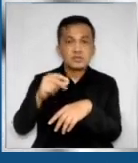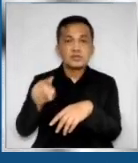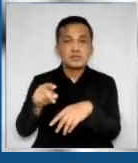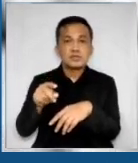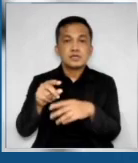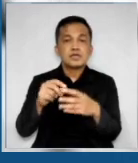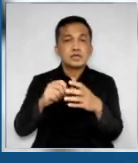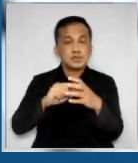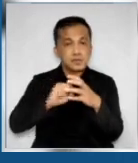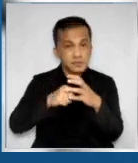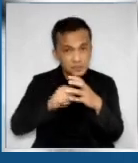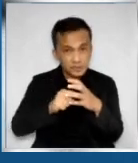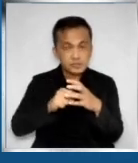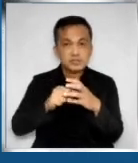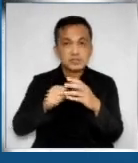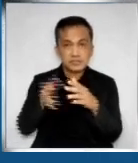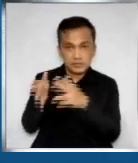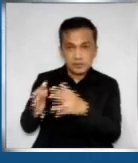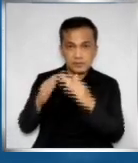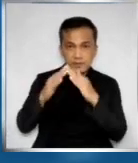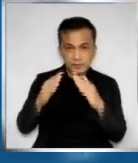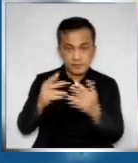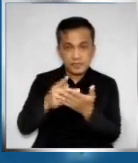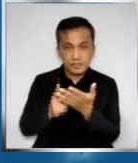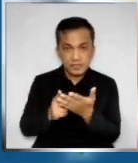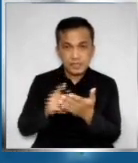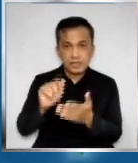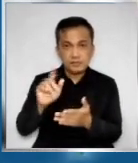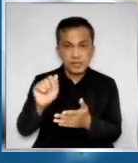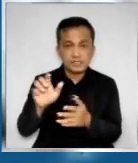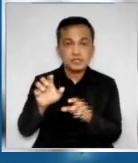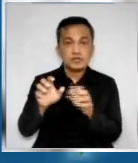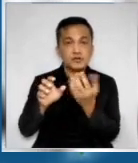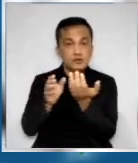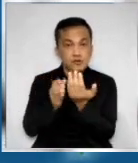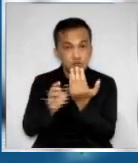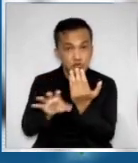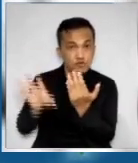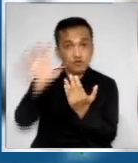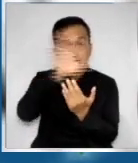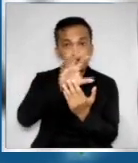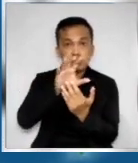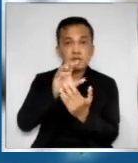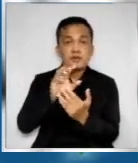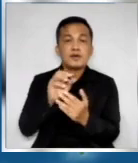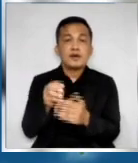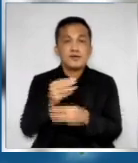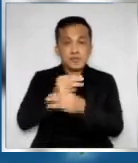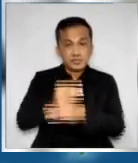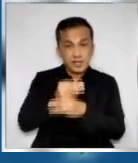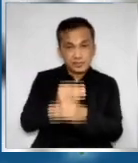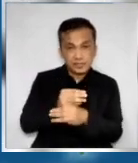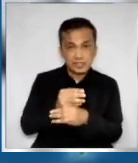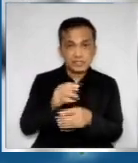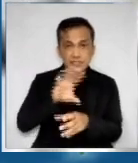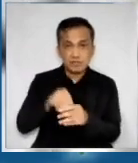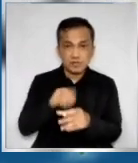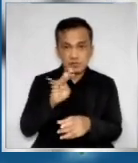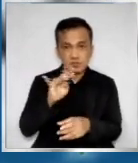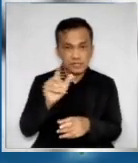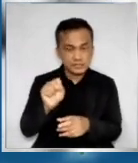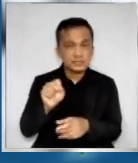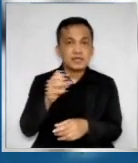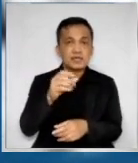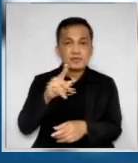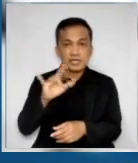ng Albay, natitirang bahagi ng Sorsogon kasama ang Masbate, kabilang po ang Burias at Tikaw Islands. Nakataas din ang signal